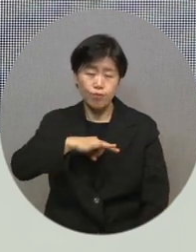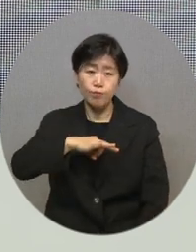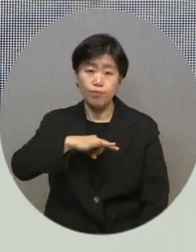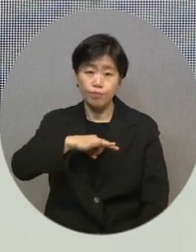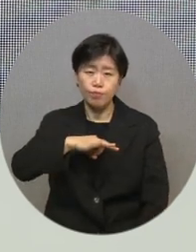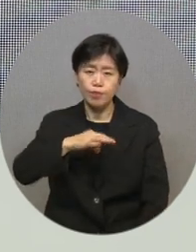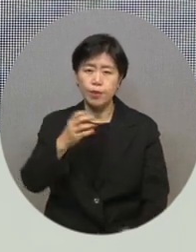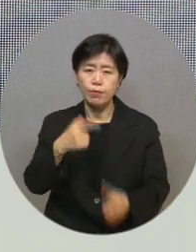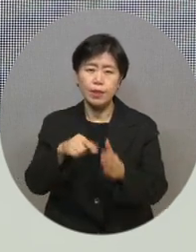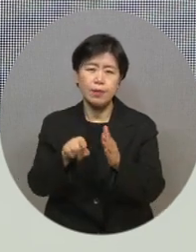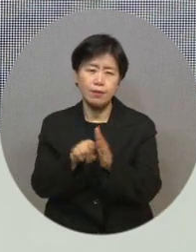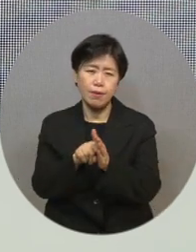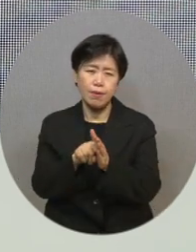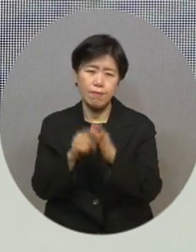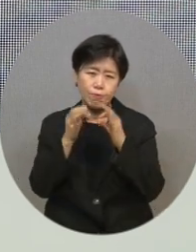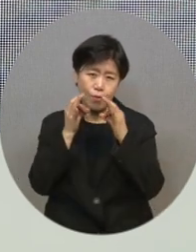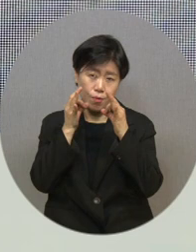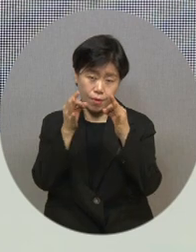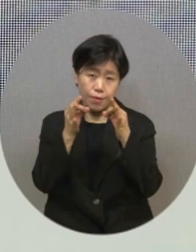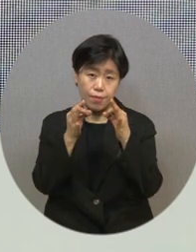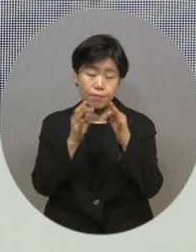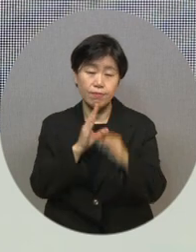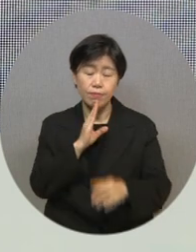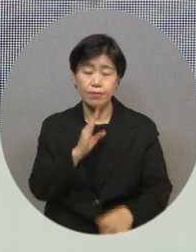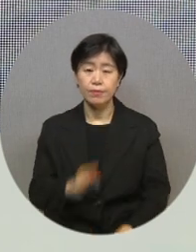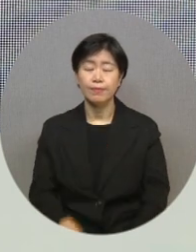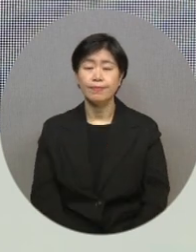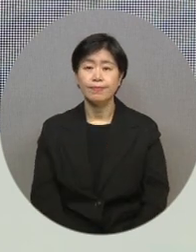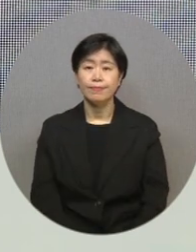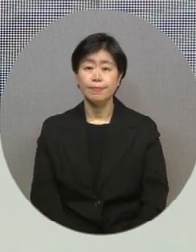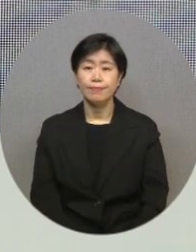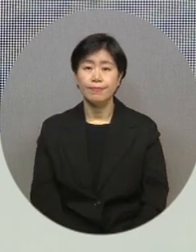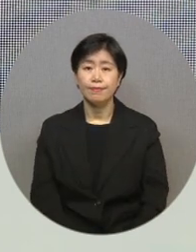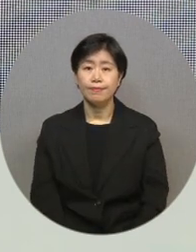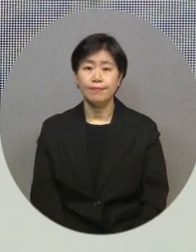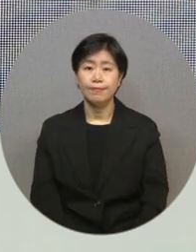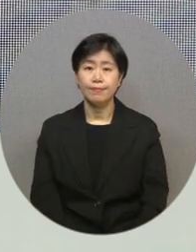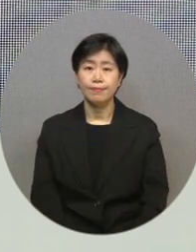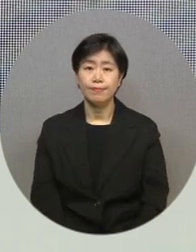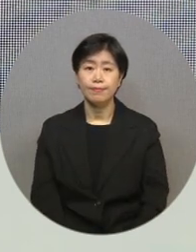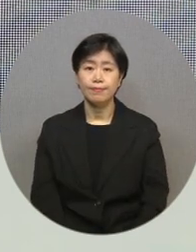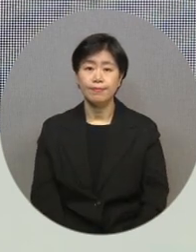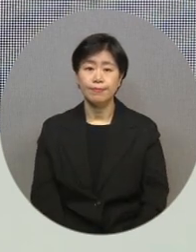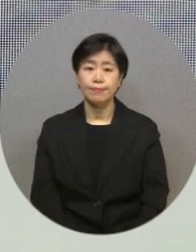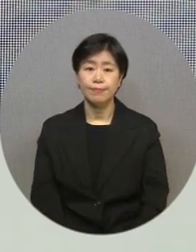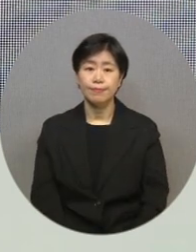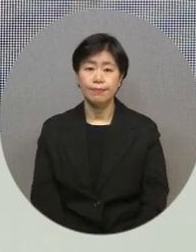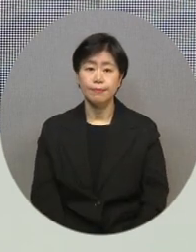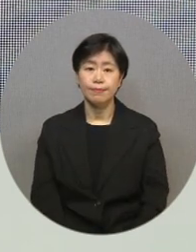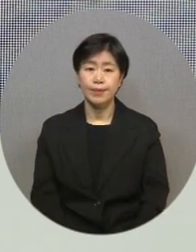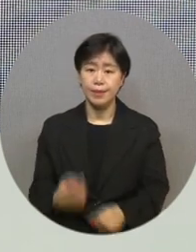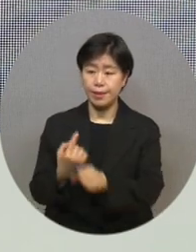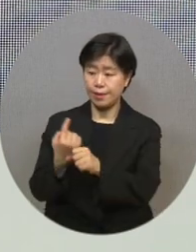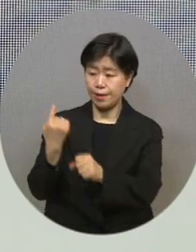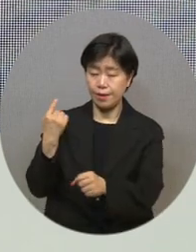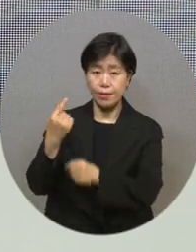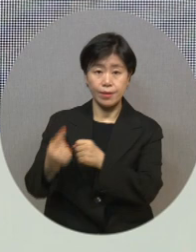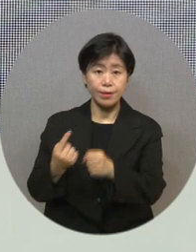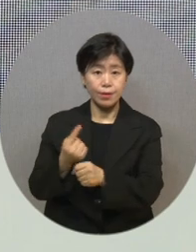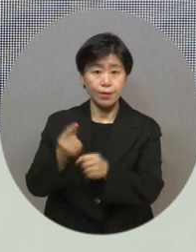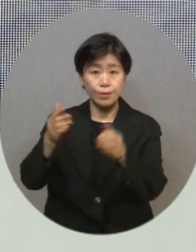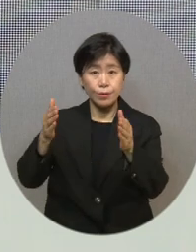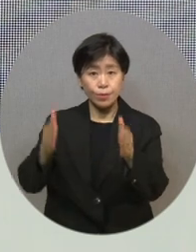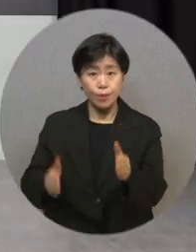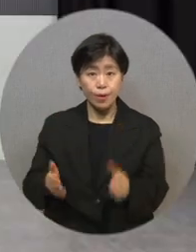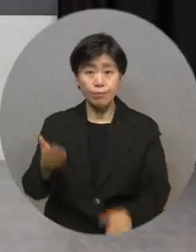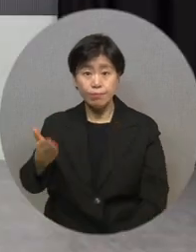주창하는 사업들이 많이 네네 재되어 있는데네네 지난 한해 동안에네네 를